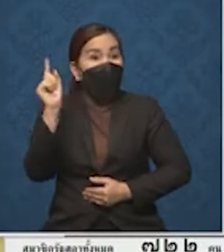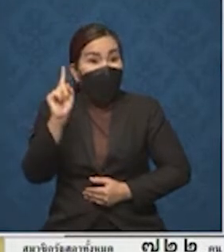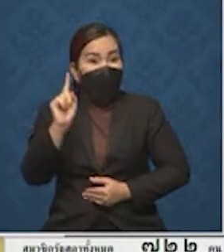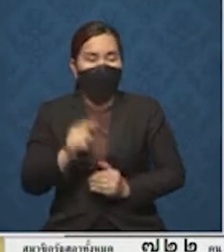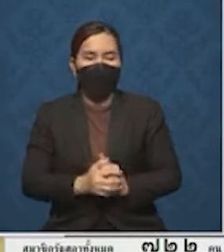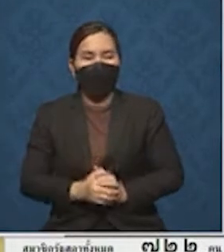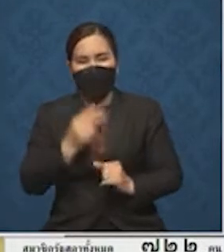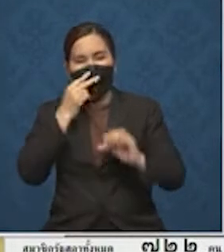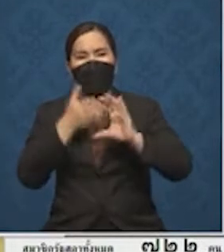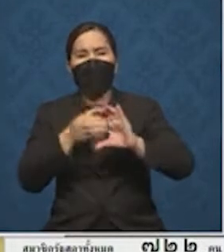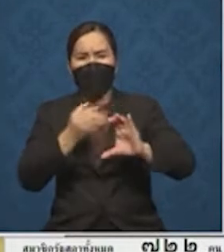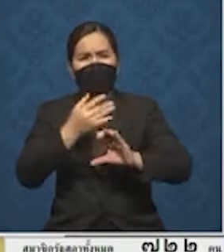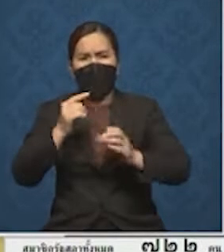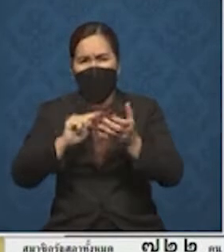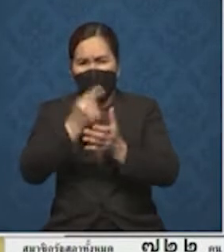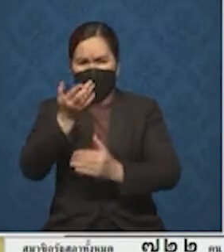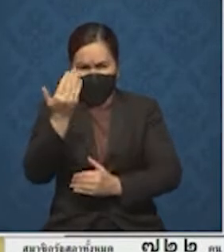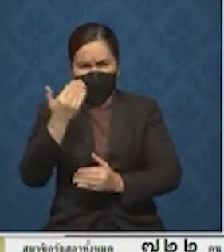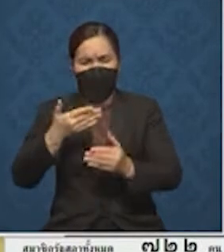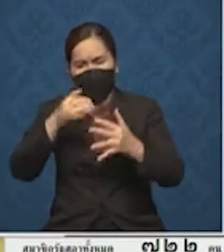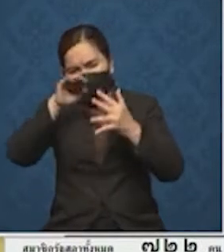อย่าขอบสได์ต้องเริมแนแๆหนกันะ